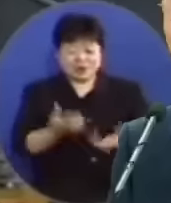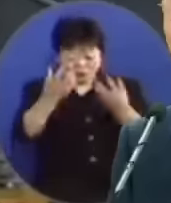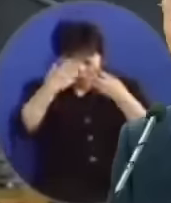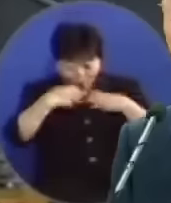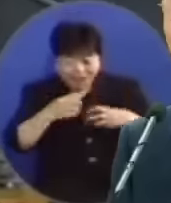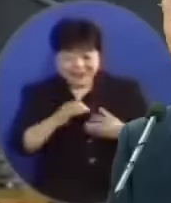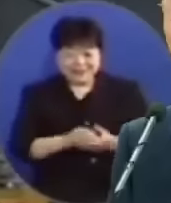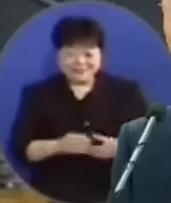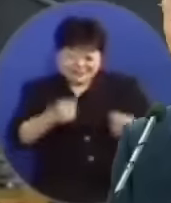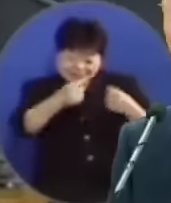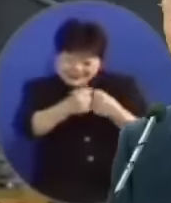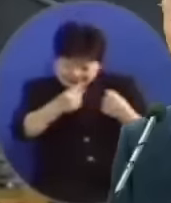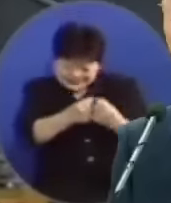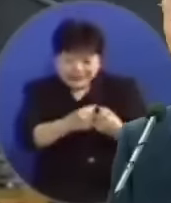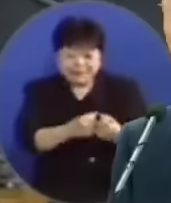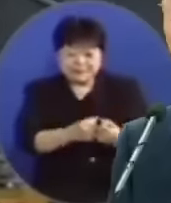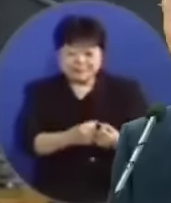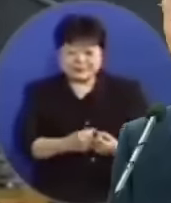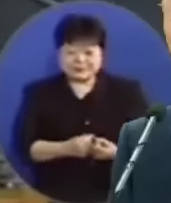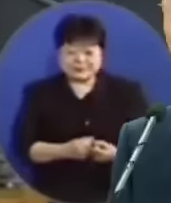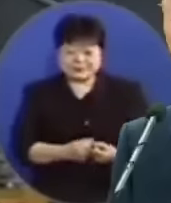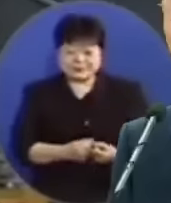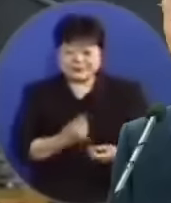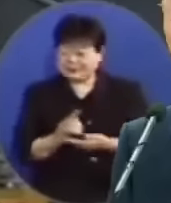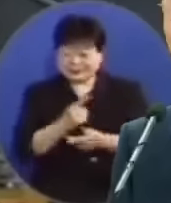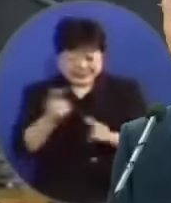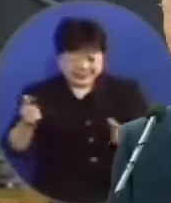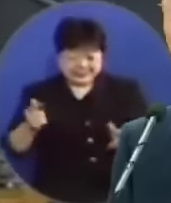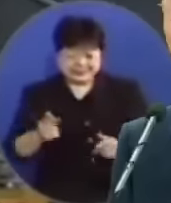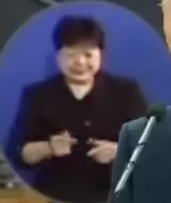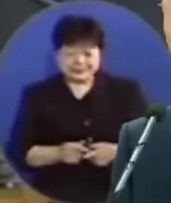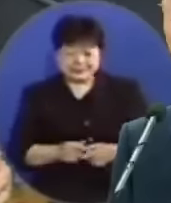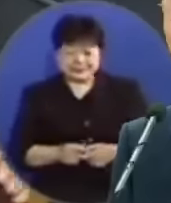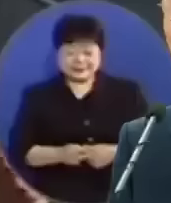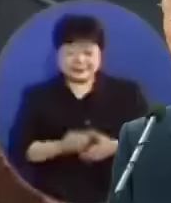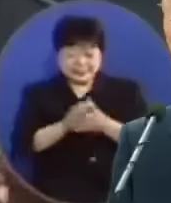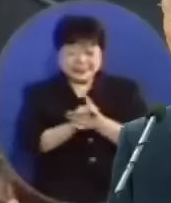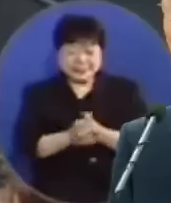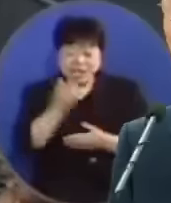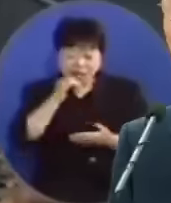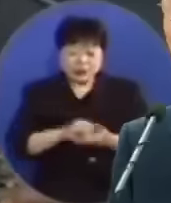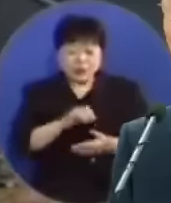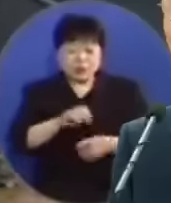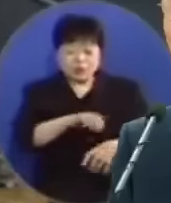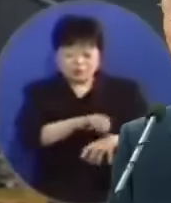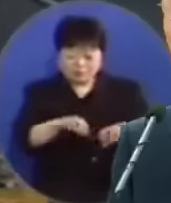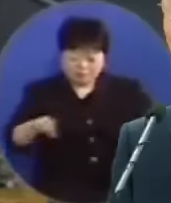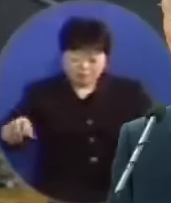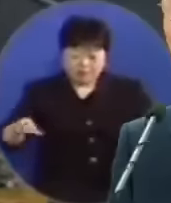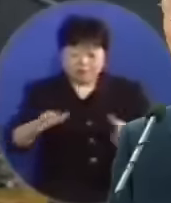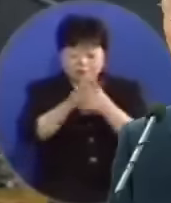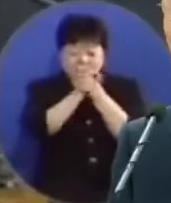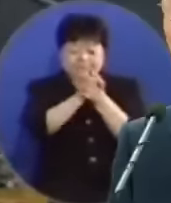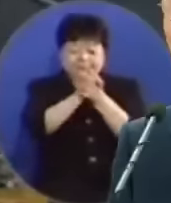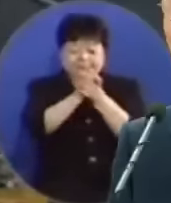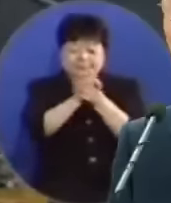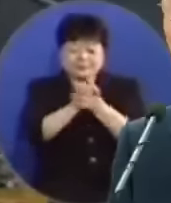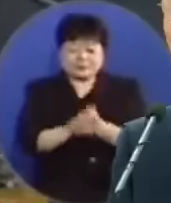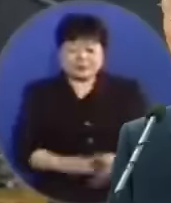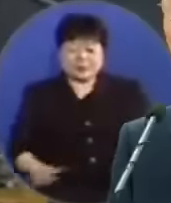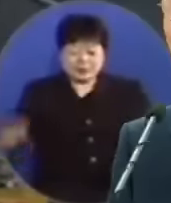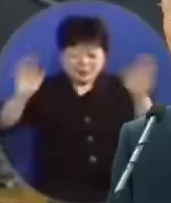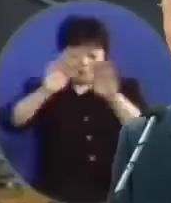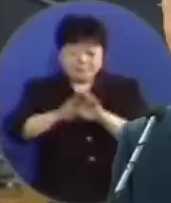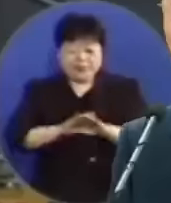호랑이하고 싸우면 싸웠지 안 내려가겠다. 그리고 내가 기도하면서 돌멩이를 잔뜩 쌓아놓고 난 다음에 밤중쯤